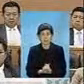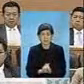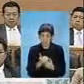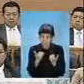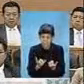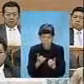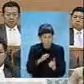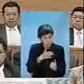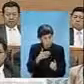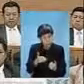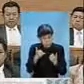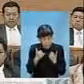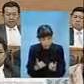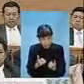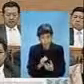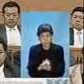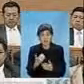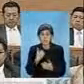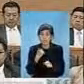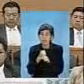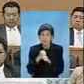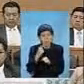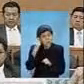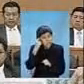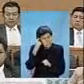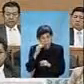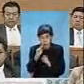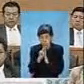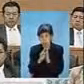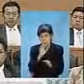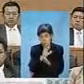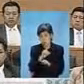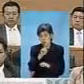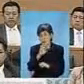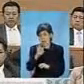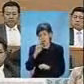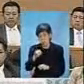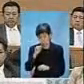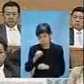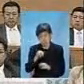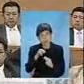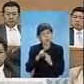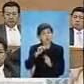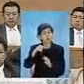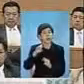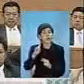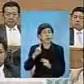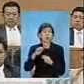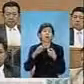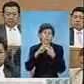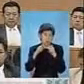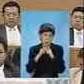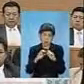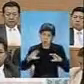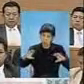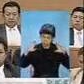แต่วันนั้นมาผลที่เกิดขึ้นจากการตีความและบังคับใช้มาตรา190กรณีคุณนพดลเป็นผลให้รัฐ